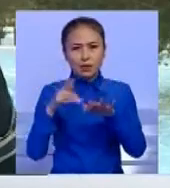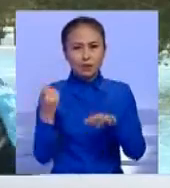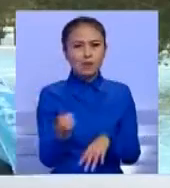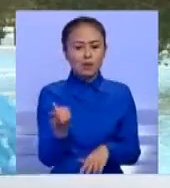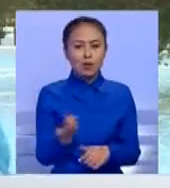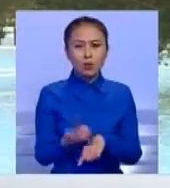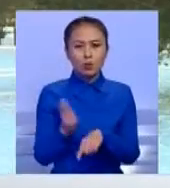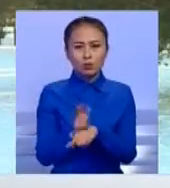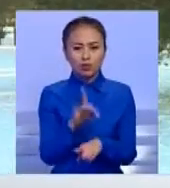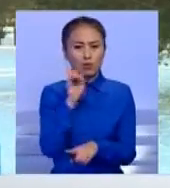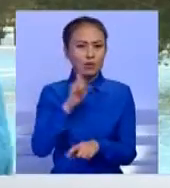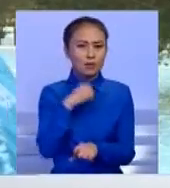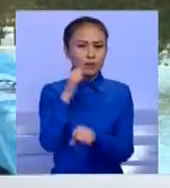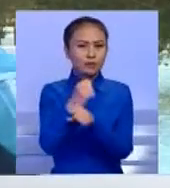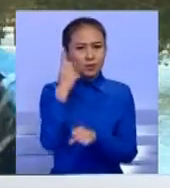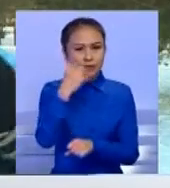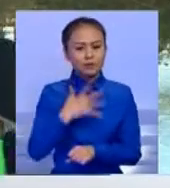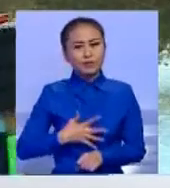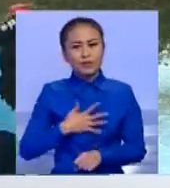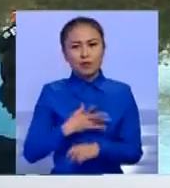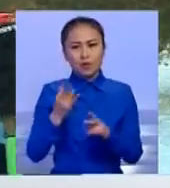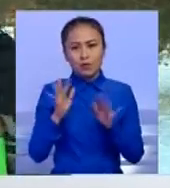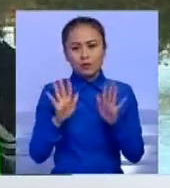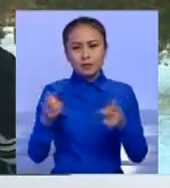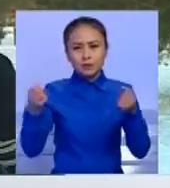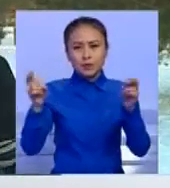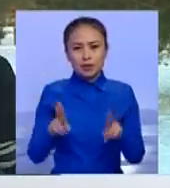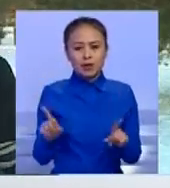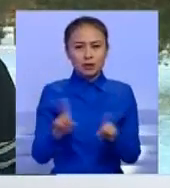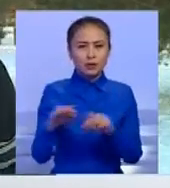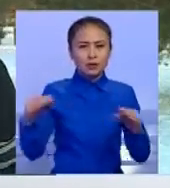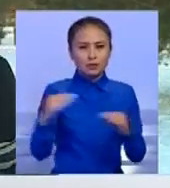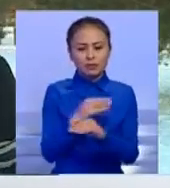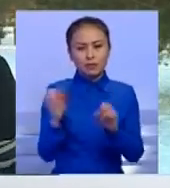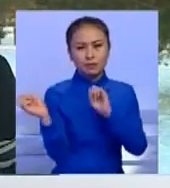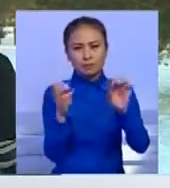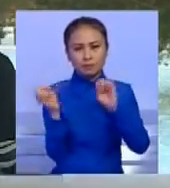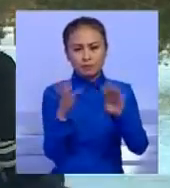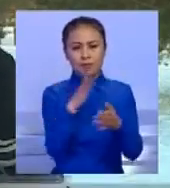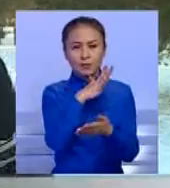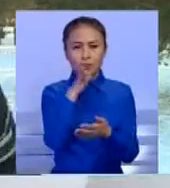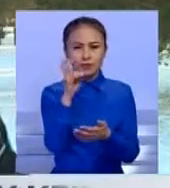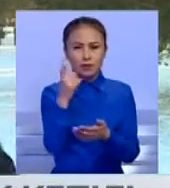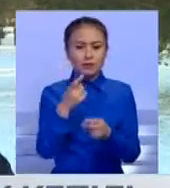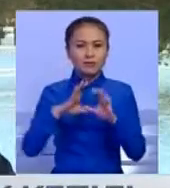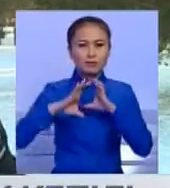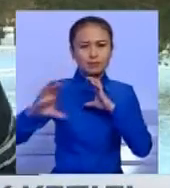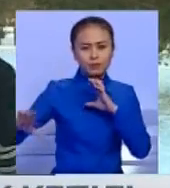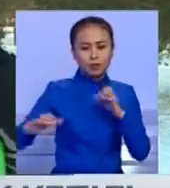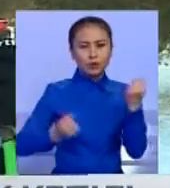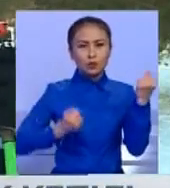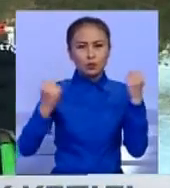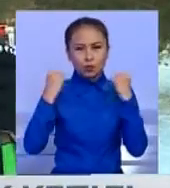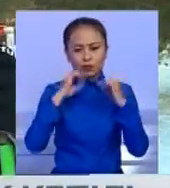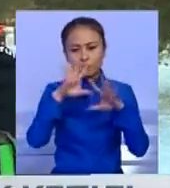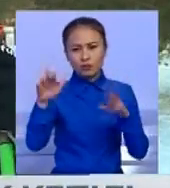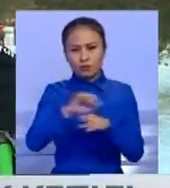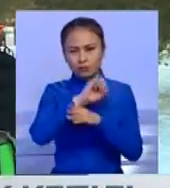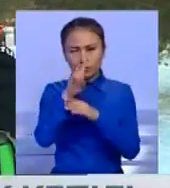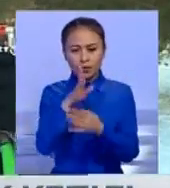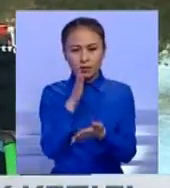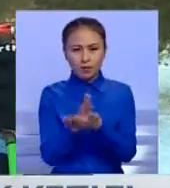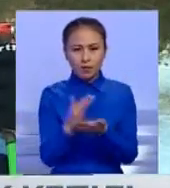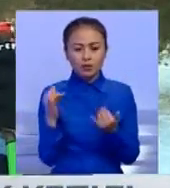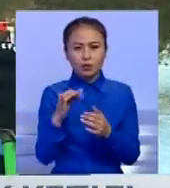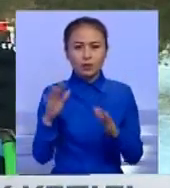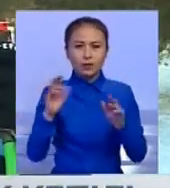шаңғымен сырғанау тоқтап қалама деп едім. Алайда мында арнайы көліктермен қар тасып қала тұрғындары үшін спортпен айналысуға жағдай жасап жатыр.